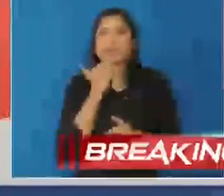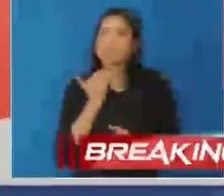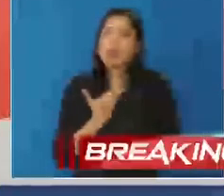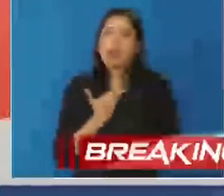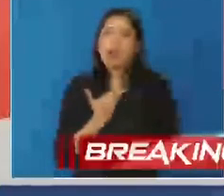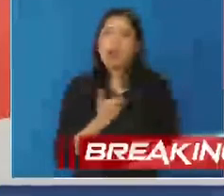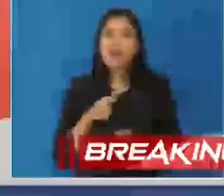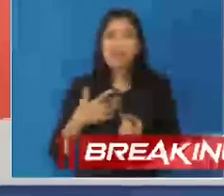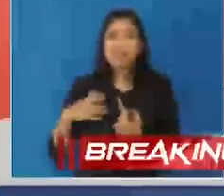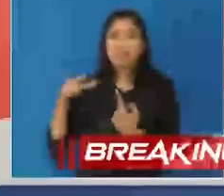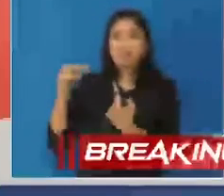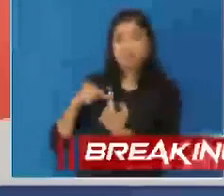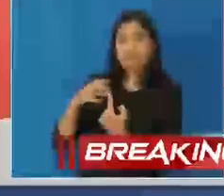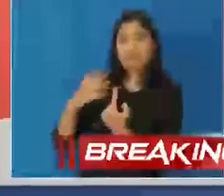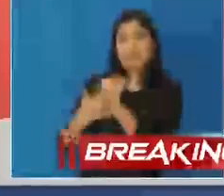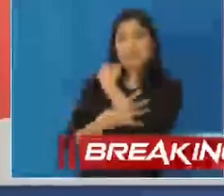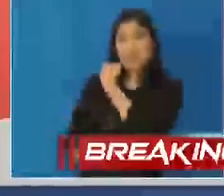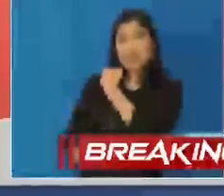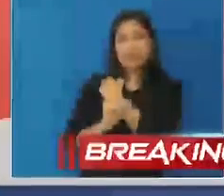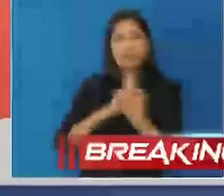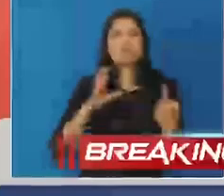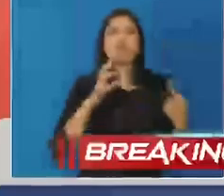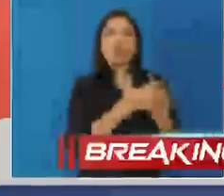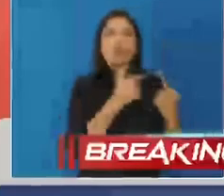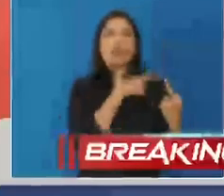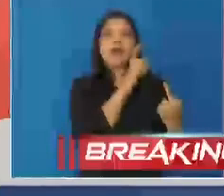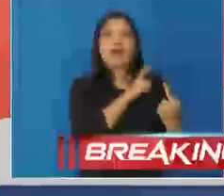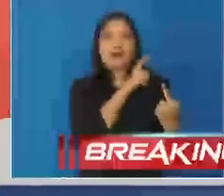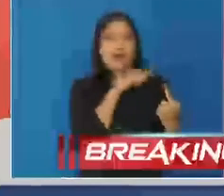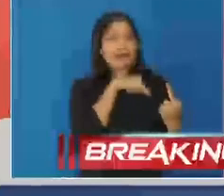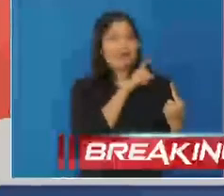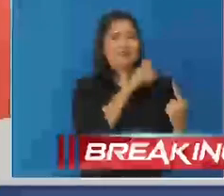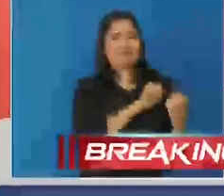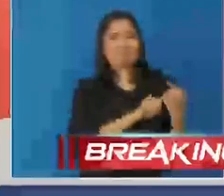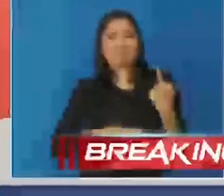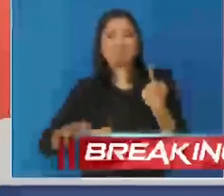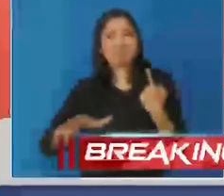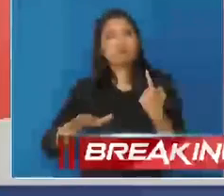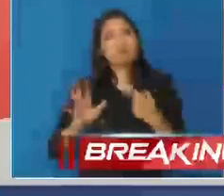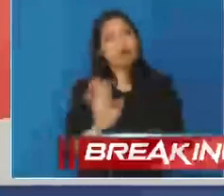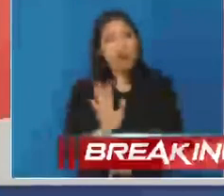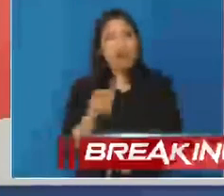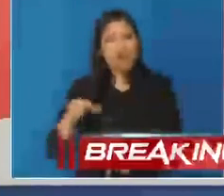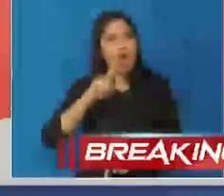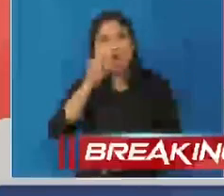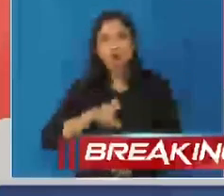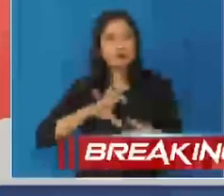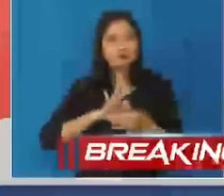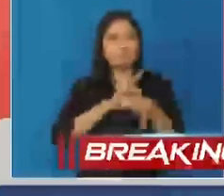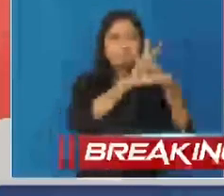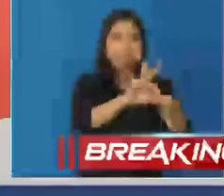yang miskin melindungi yang kaya agar tidak menularkan penyakitnya ini menjadi kerjasama yang King